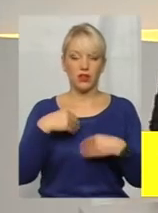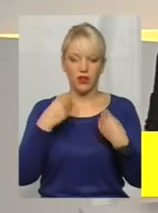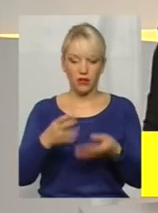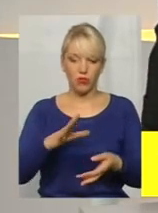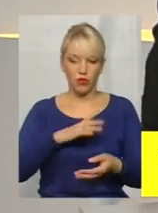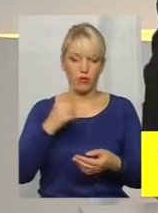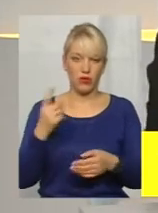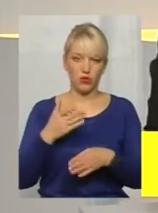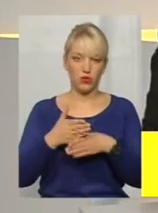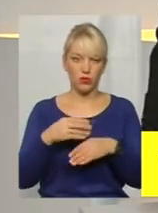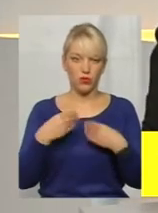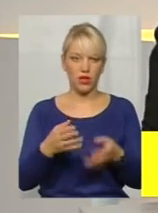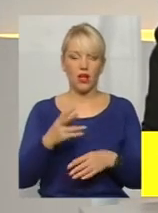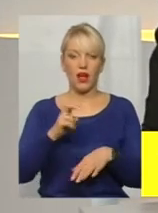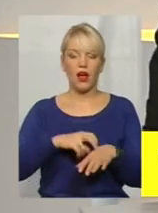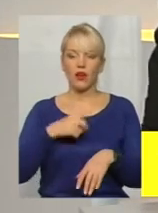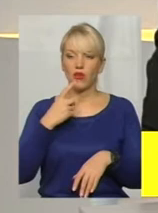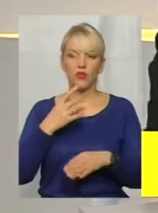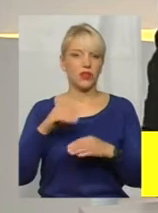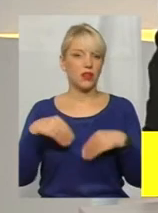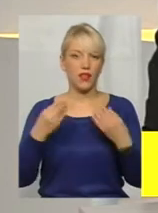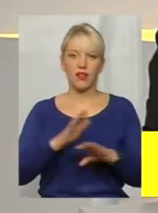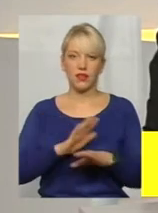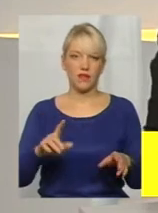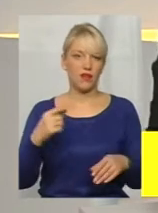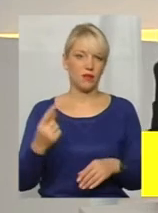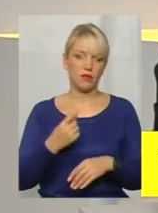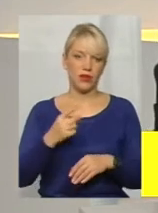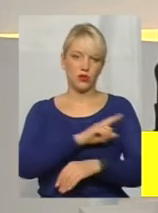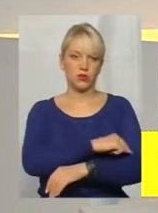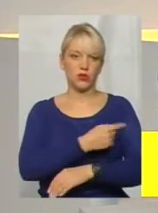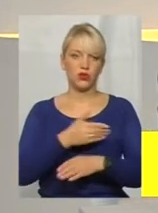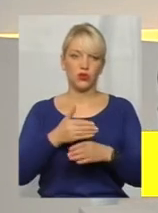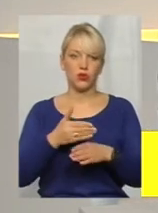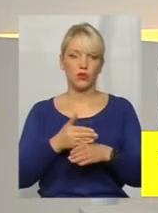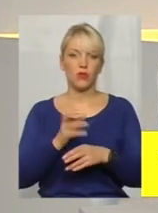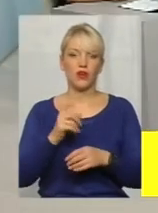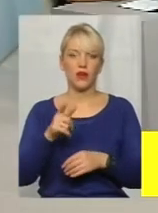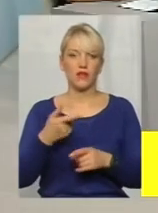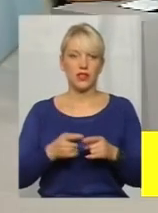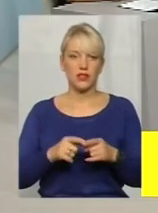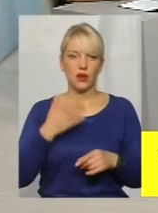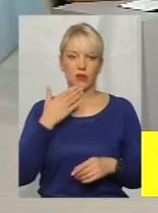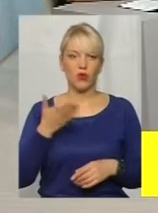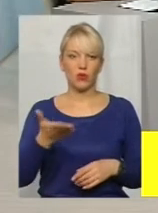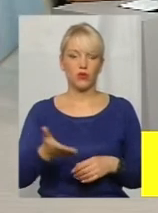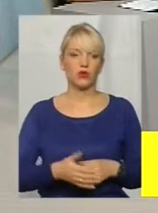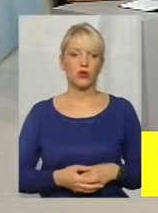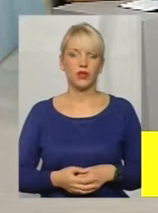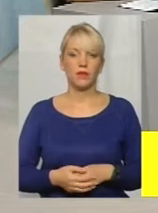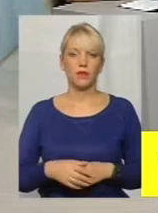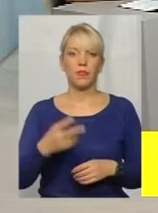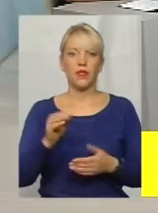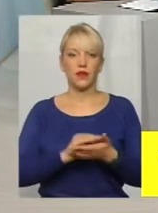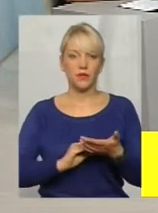а лікар говорить про те, що першу допомогу ніхто не надавав. Як ви це прокоментуєте? Значить, це знову ж таки підкреслюємо,